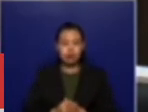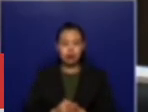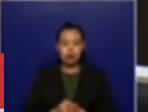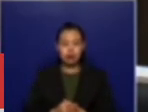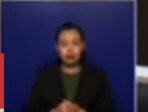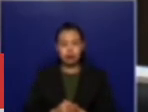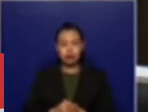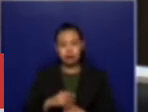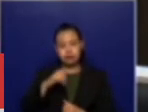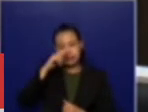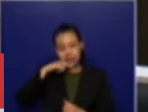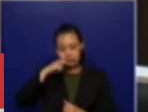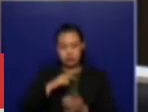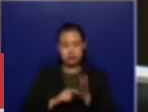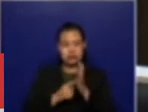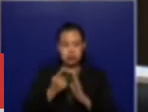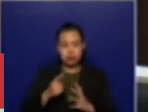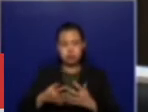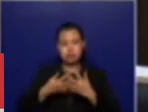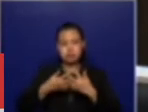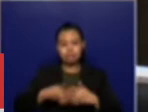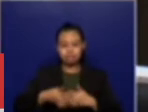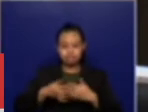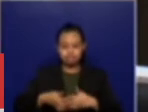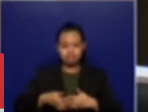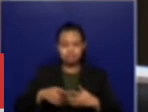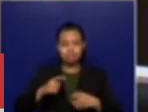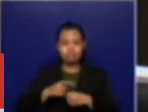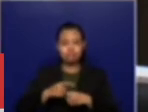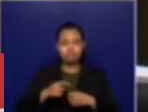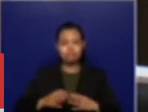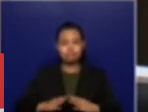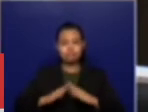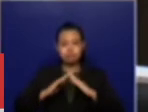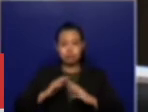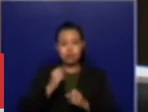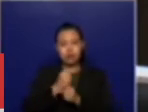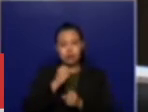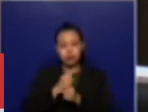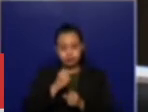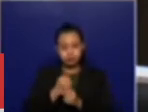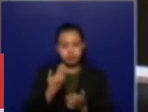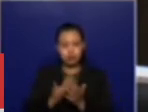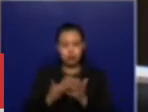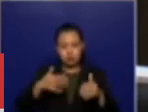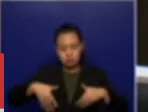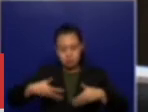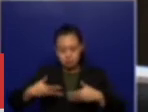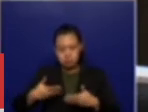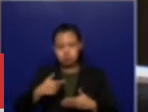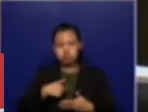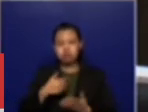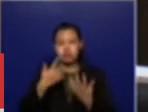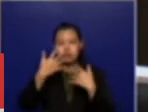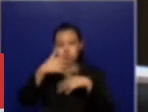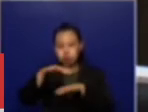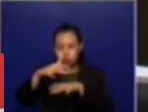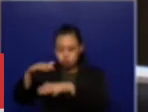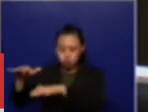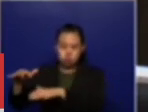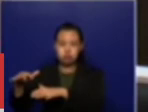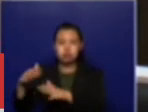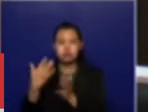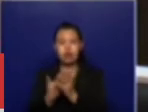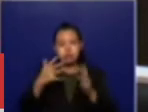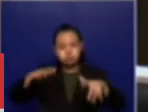านการผลิตนะครับเรามีรายได้นะครับที่มาจากการส่งออกเนี่ยสูงถึง170น